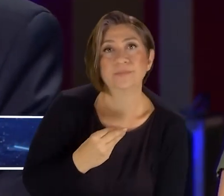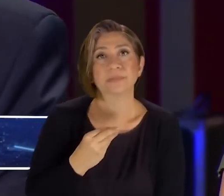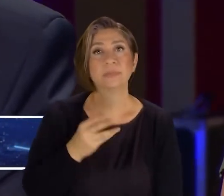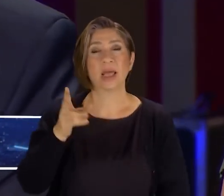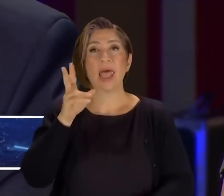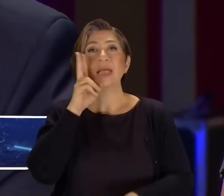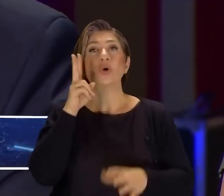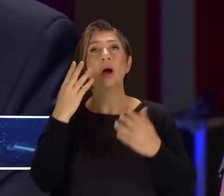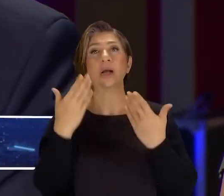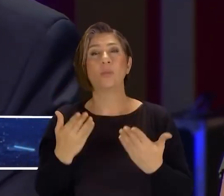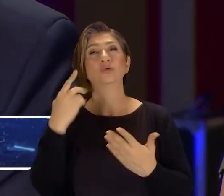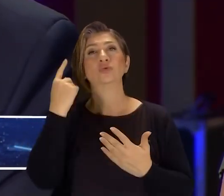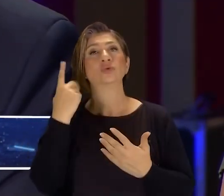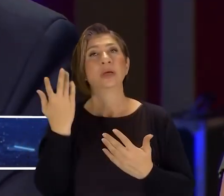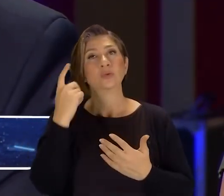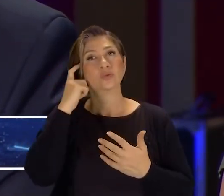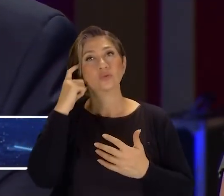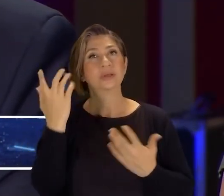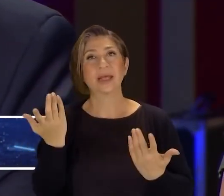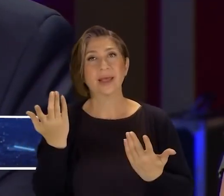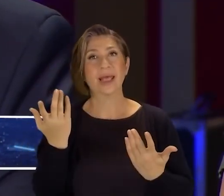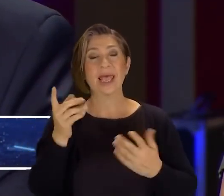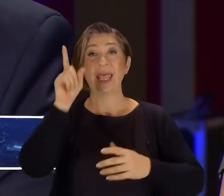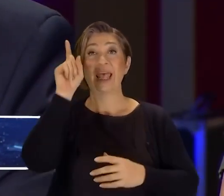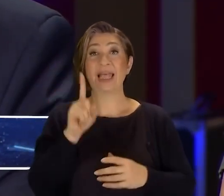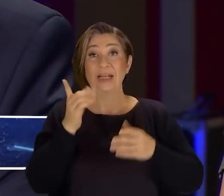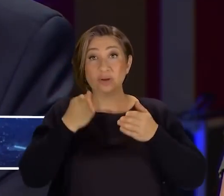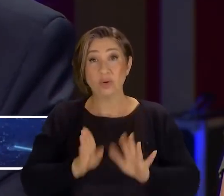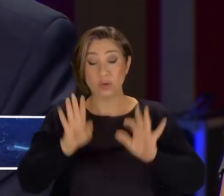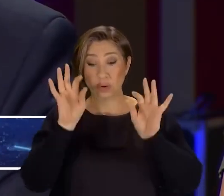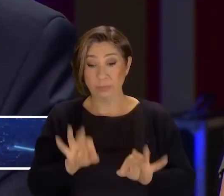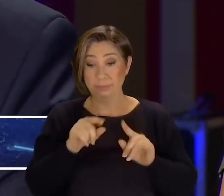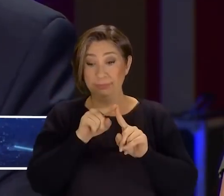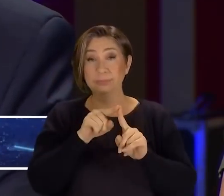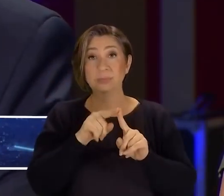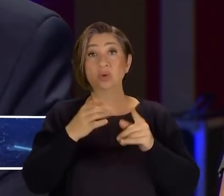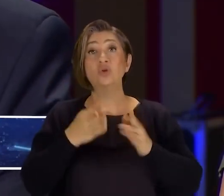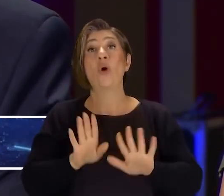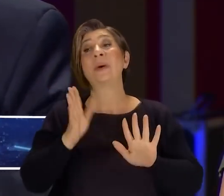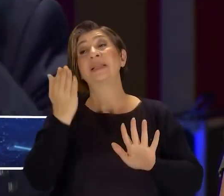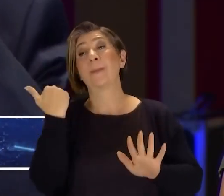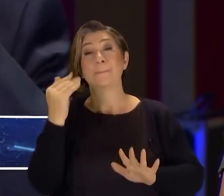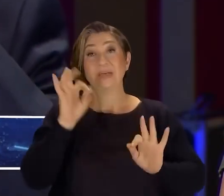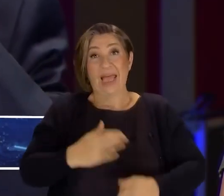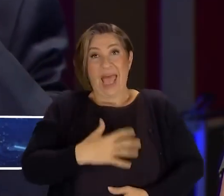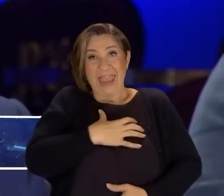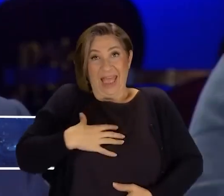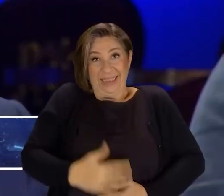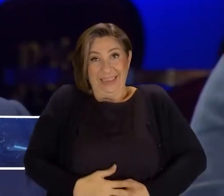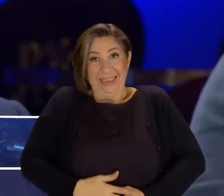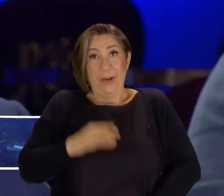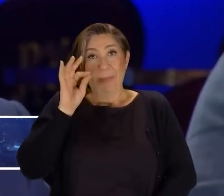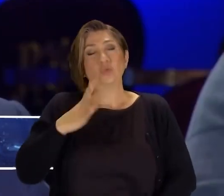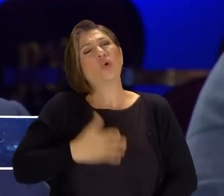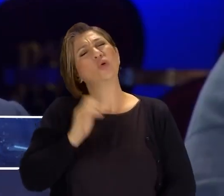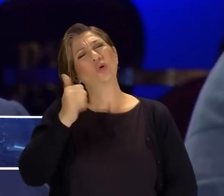en son kabul edilen düşünce, görüş, ilk doğduğu günden, belki de doğmadığı günlerden de başlayarak, doğduğu